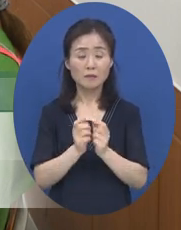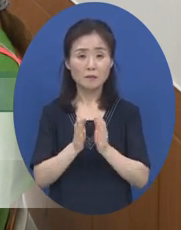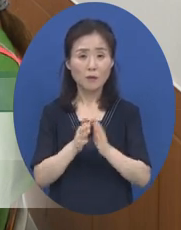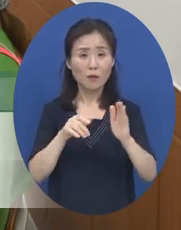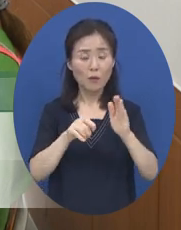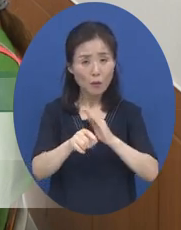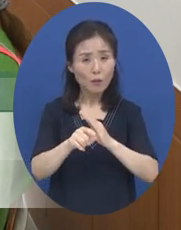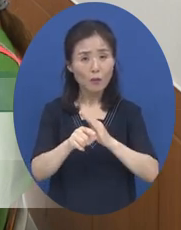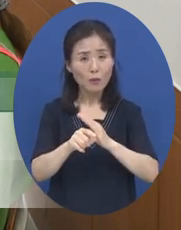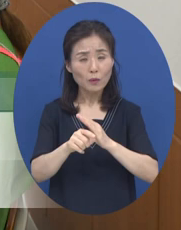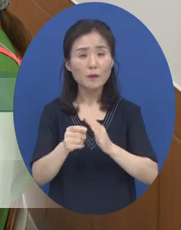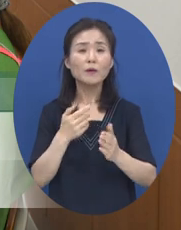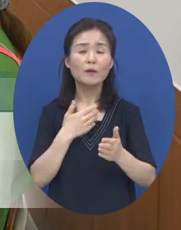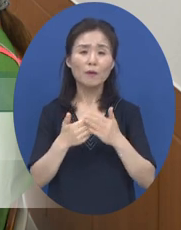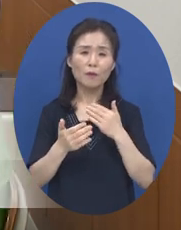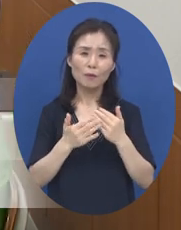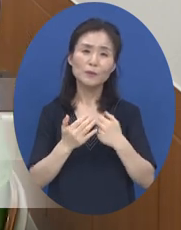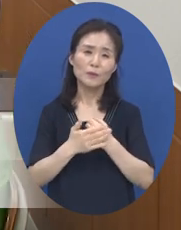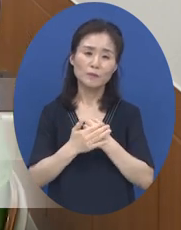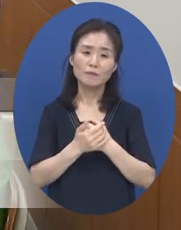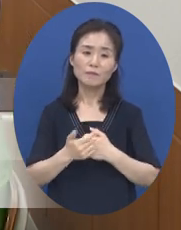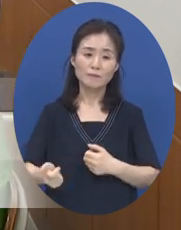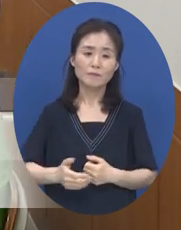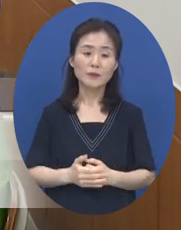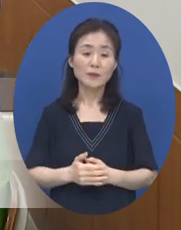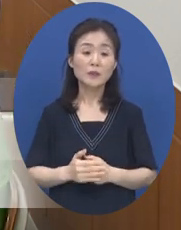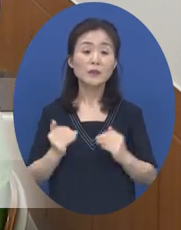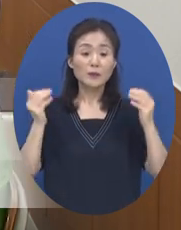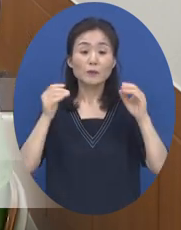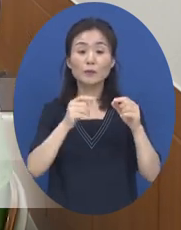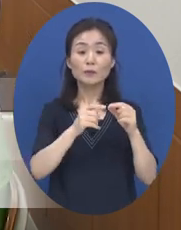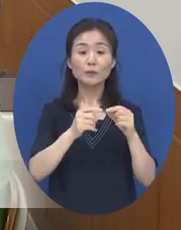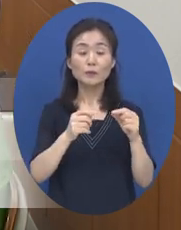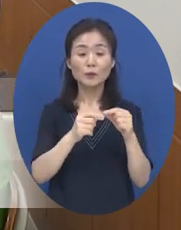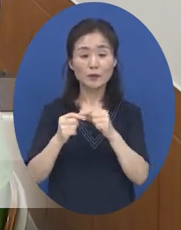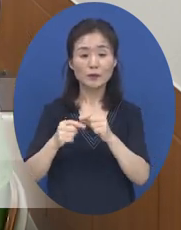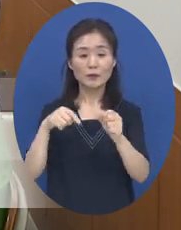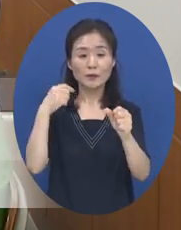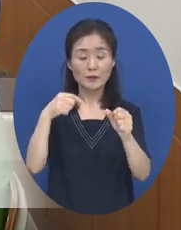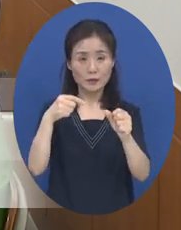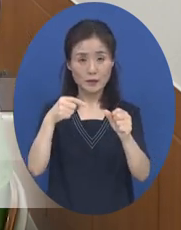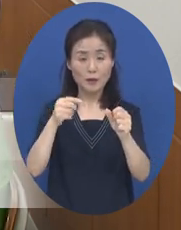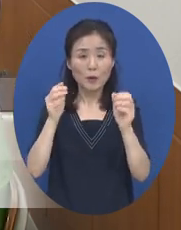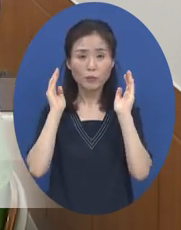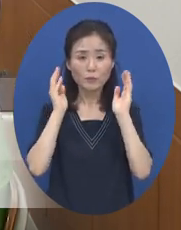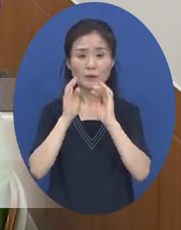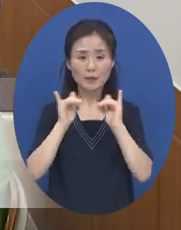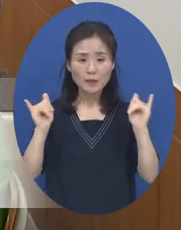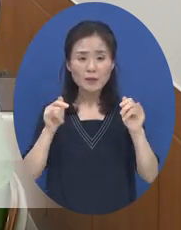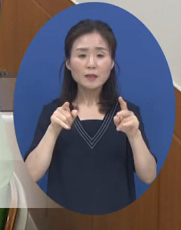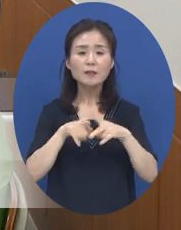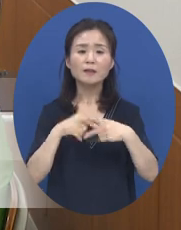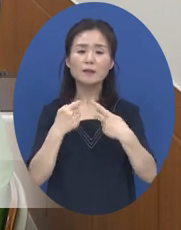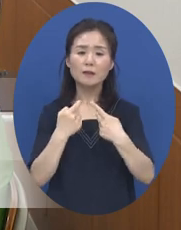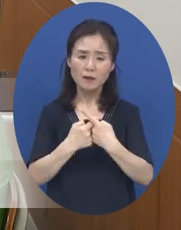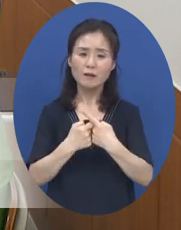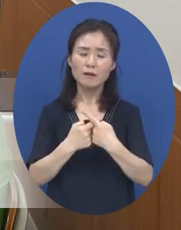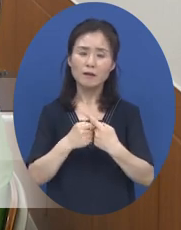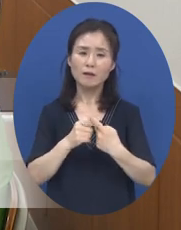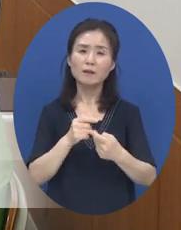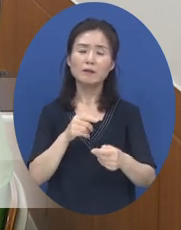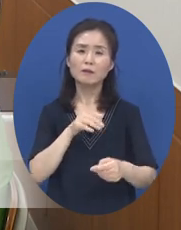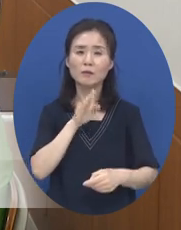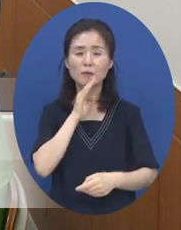나오니까 굉장히 많은 도움이 된것 같아요. 성인 문해 학습자들을 이해하게 된 것이 굉장히